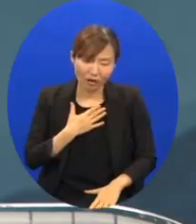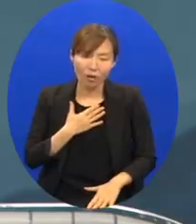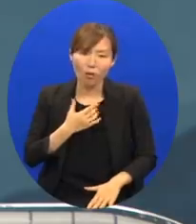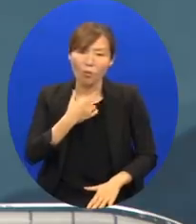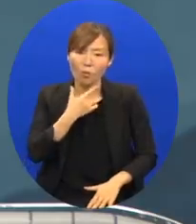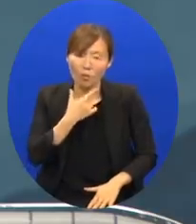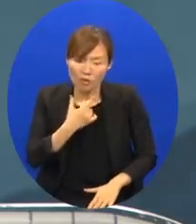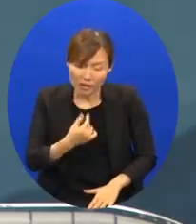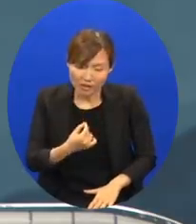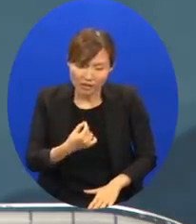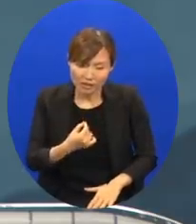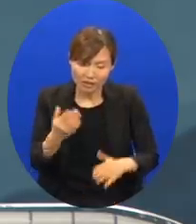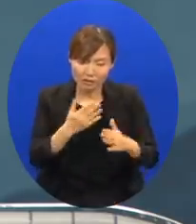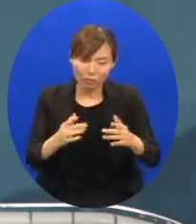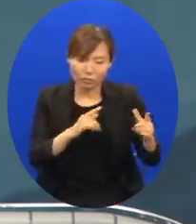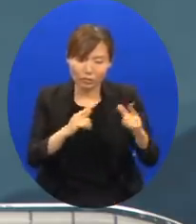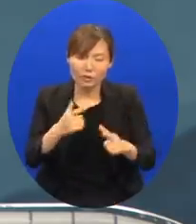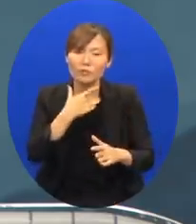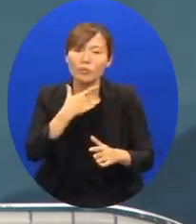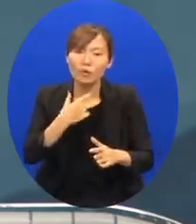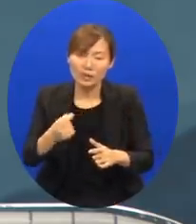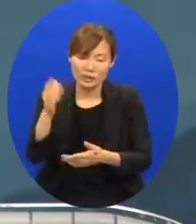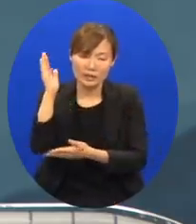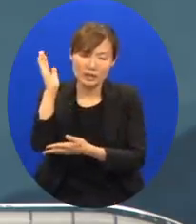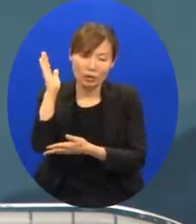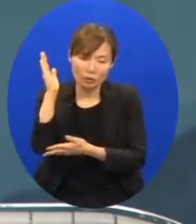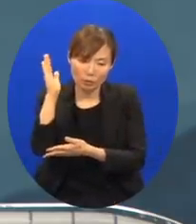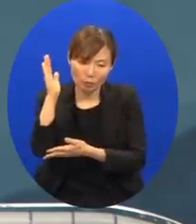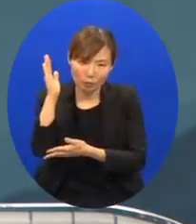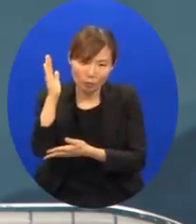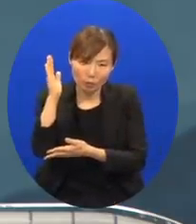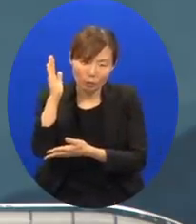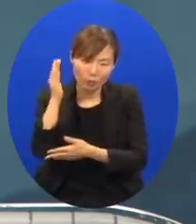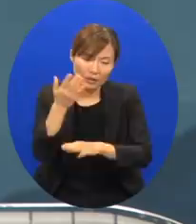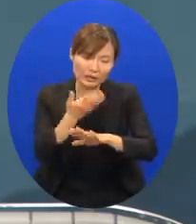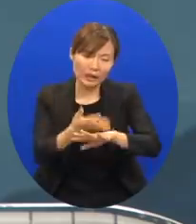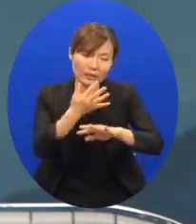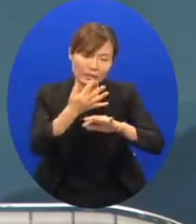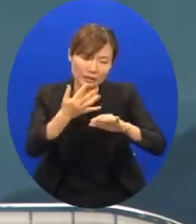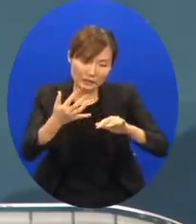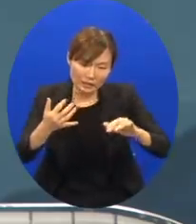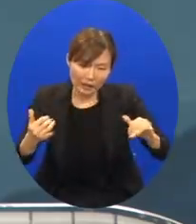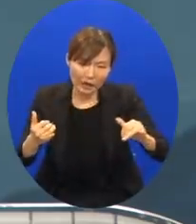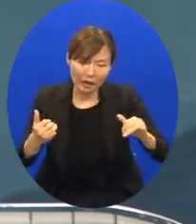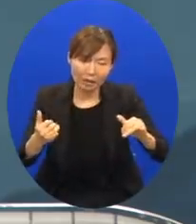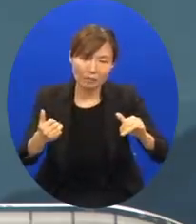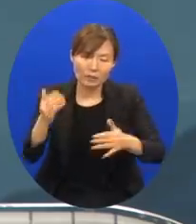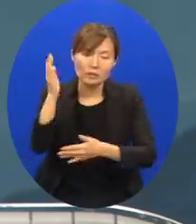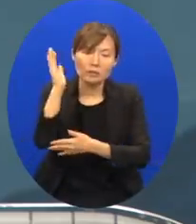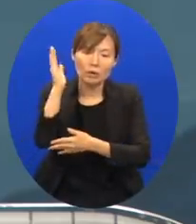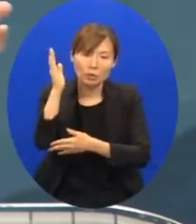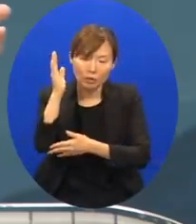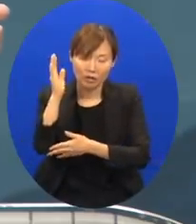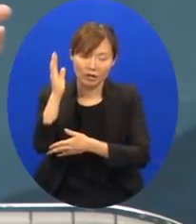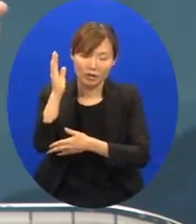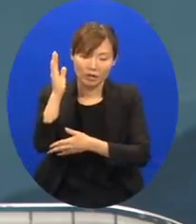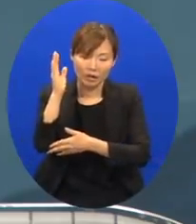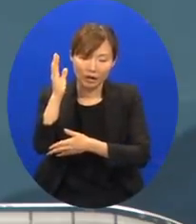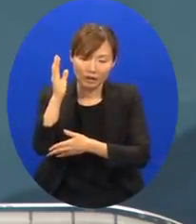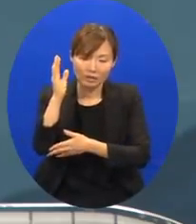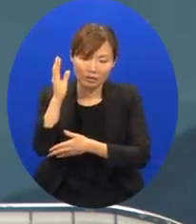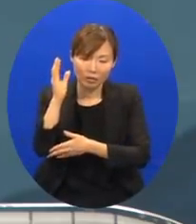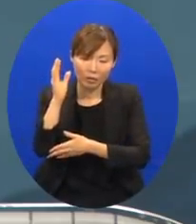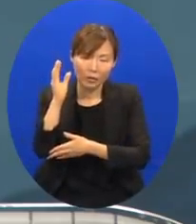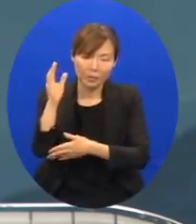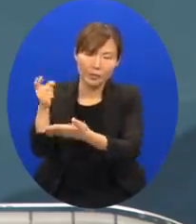있을지 설 다른 사람도 설교문 보고 있자 짓게 하는 식으로 해서 얼마든지 설교를 잘